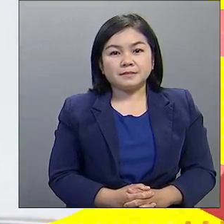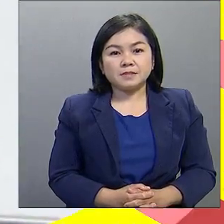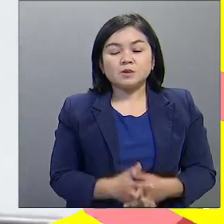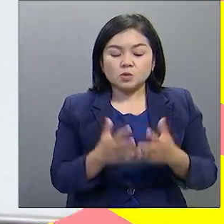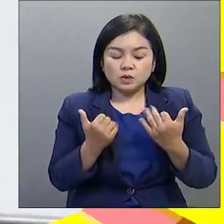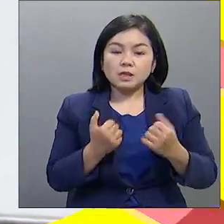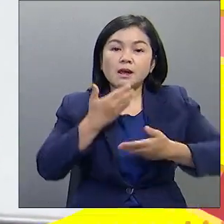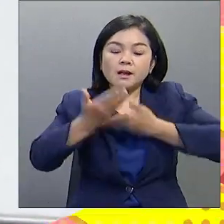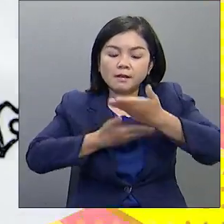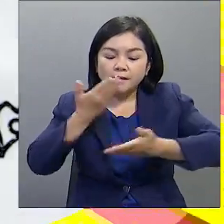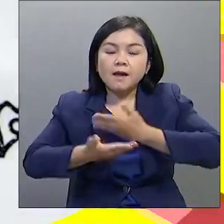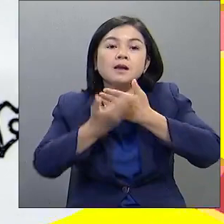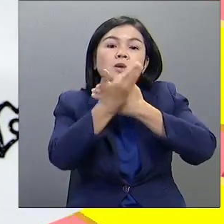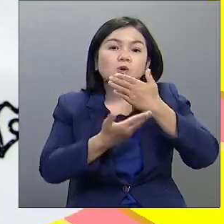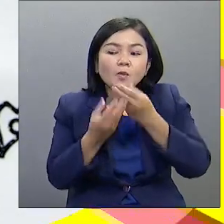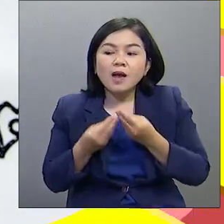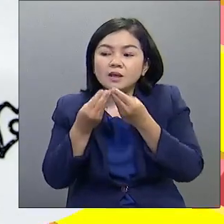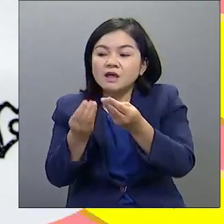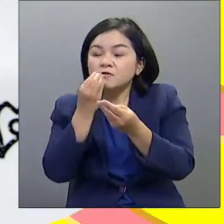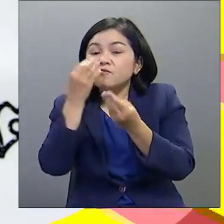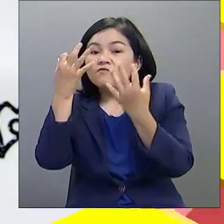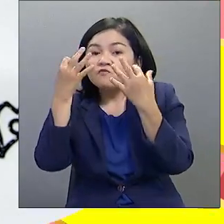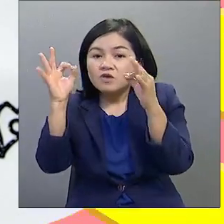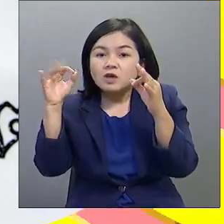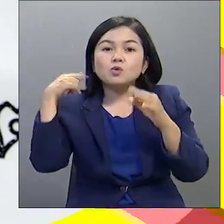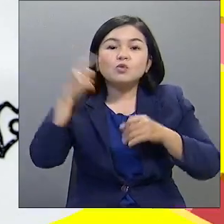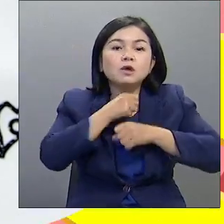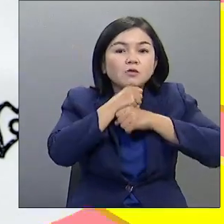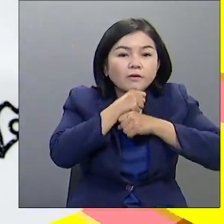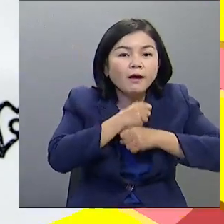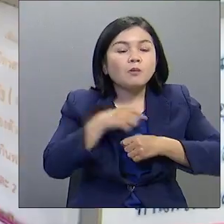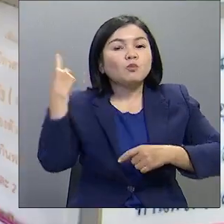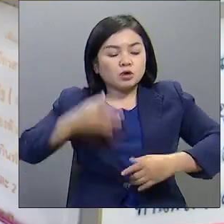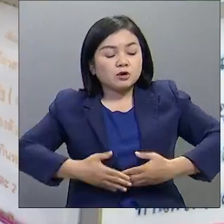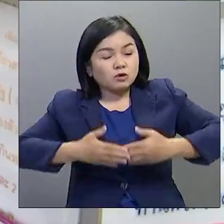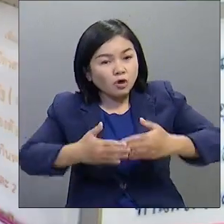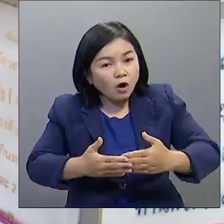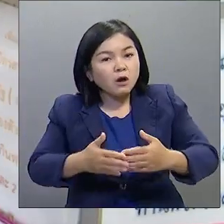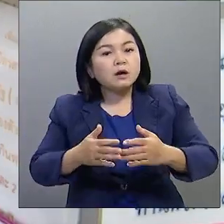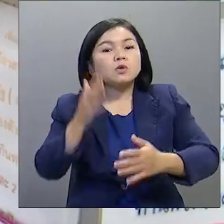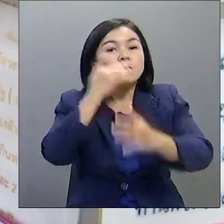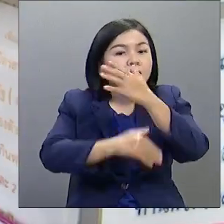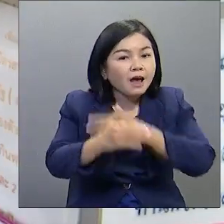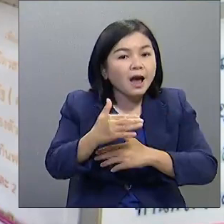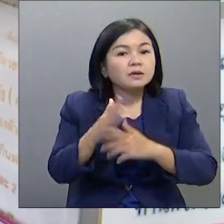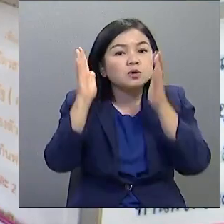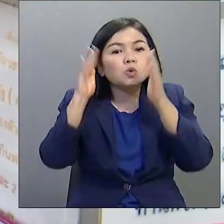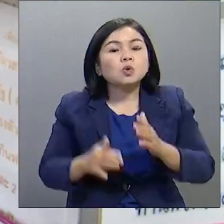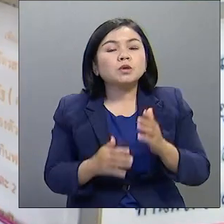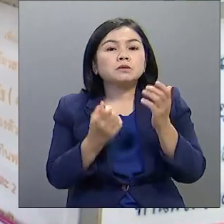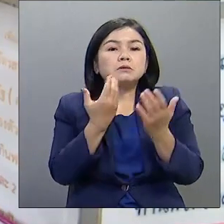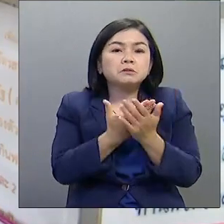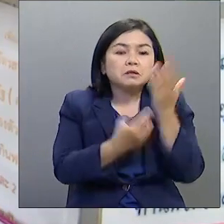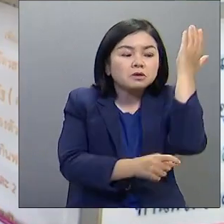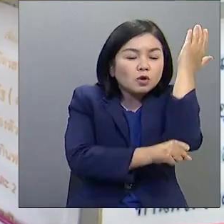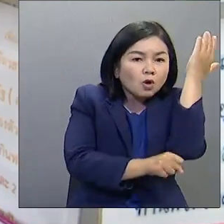ทำมาแล้วเนี่ยเรามอบให้กับคนที่เรารู้สึกว่าเขาอะน่าจะมีความรู้สึกเหมือนเราตอนที่เราเข้ามาอยู่ในกรุงเทพใหม่ๆเนี่ยพอเขา